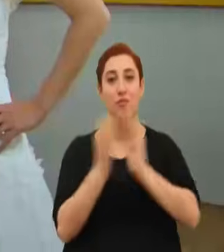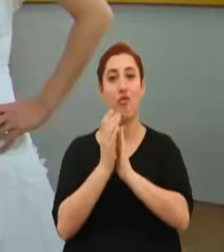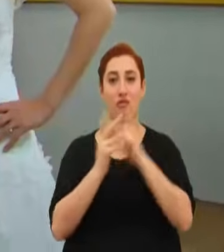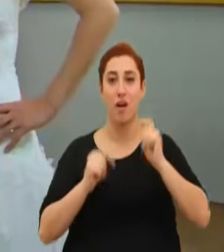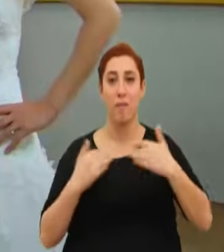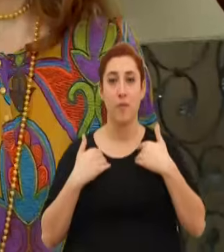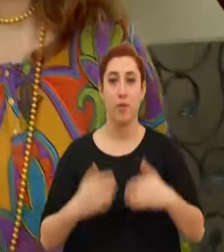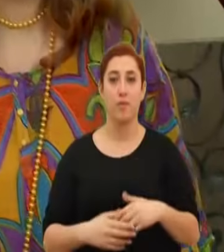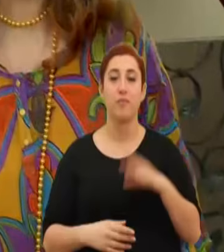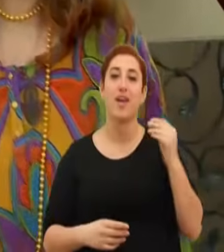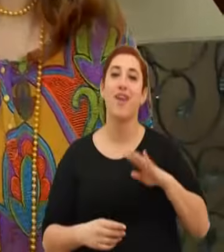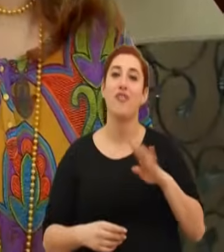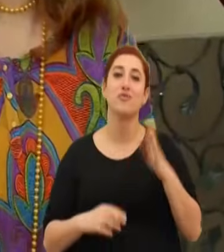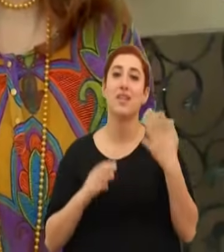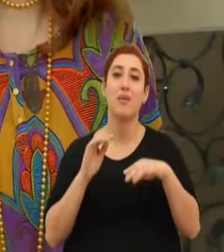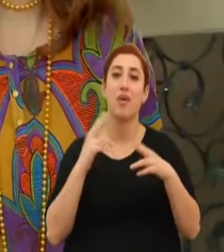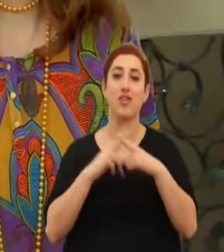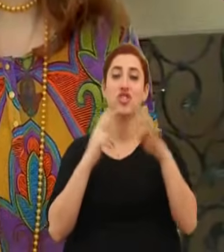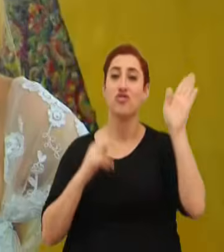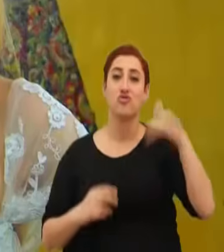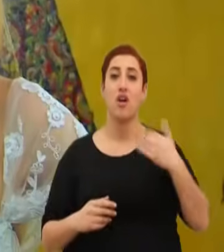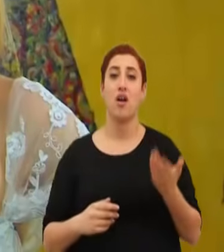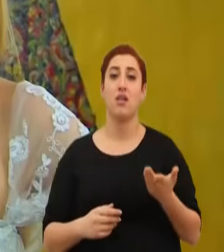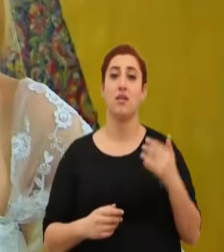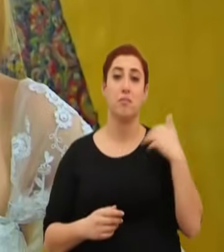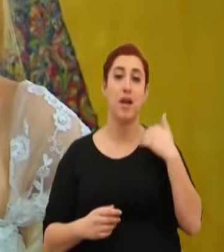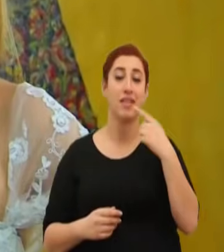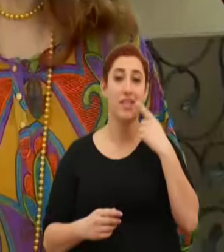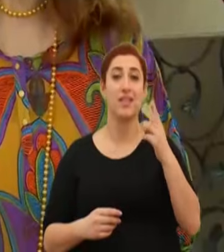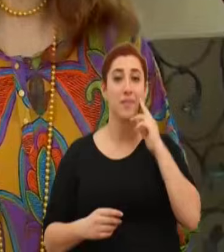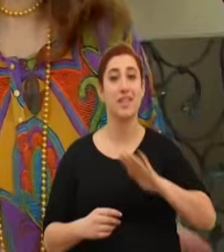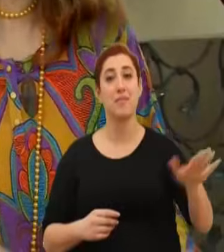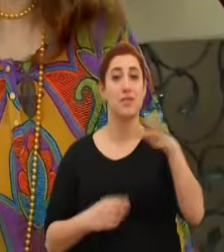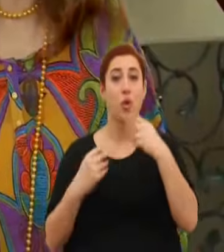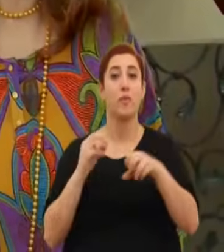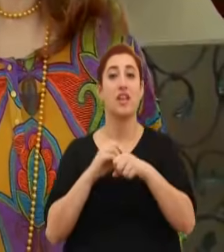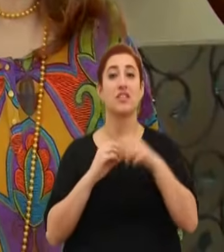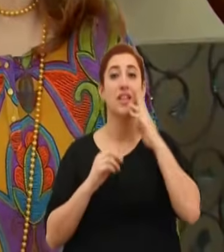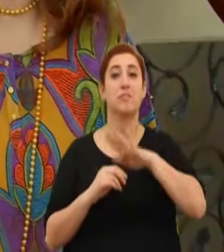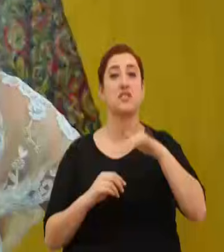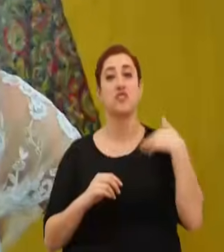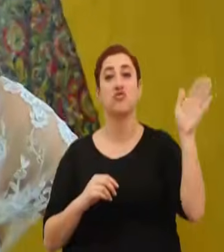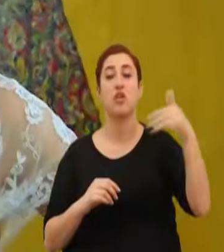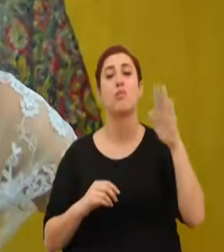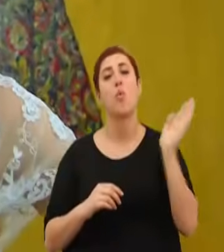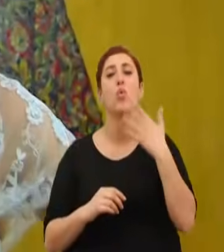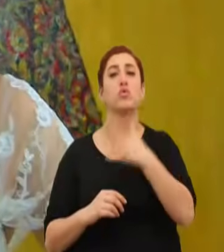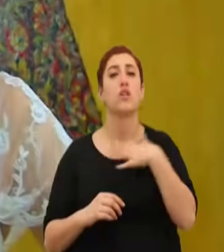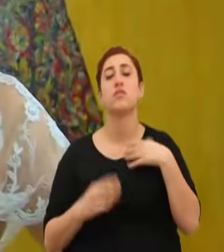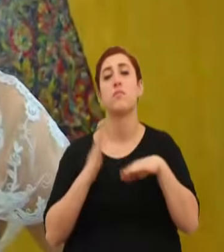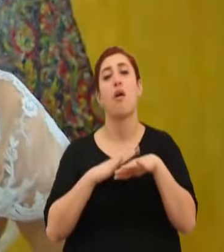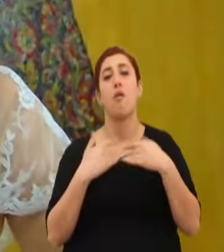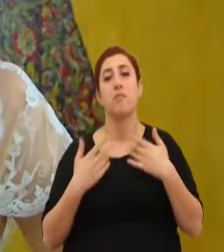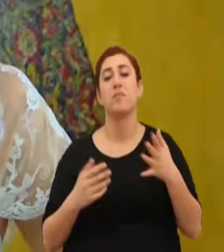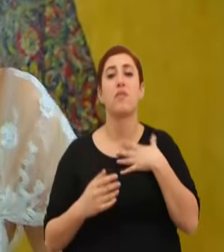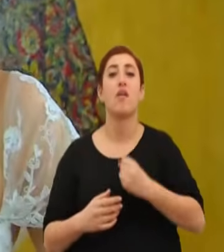provamı yapıyorum. Ay yavrucuğum niye bu kadar erken çağırdın? Ben de dip bucak temizlenelim diye temizlik şirketini çağırdım. Olsun anneşkocuğum ne